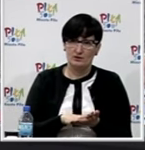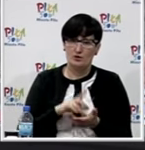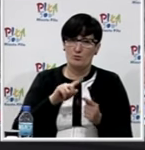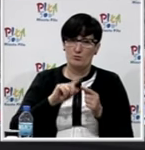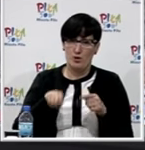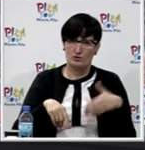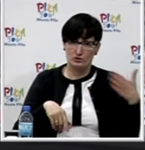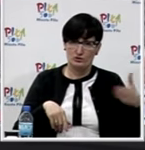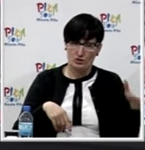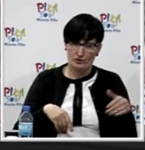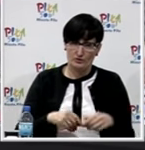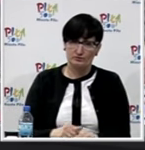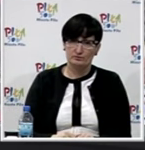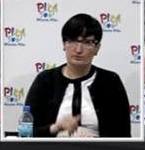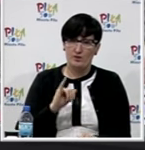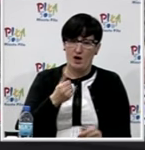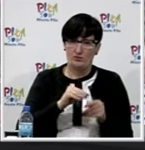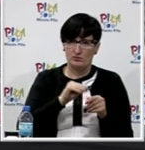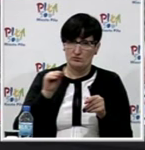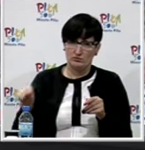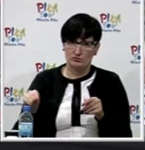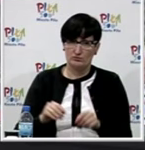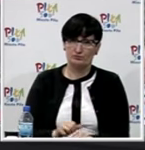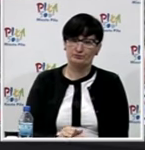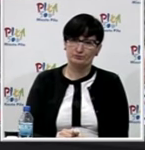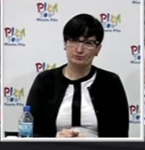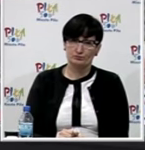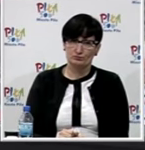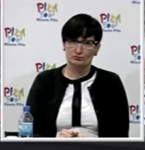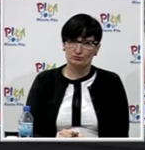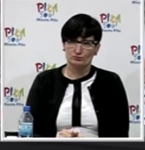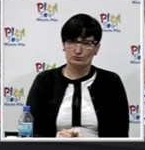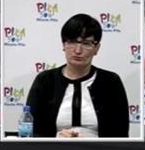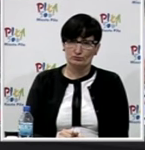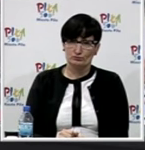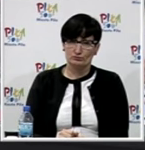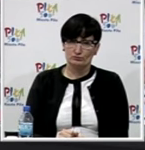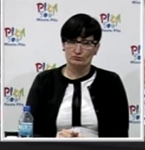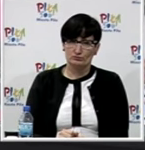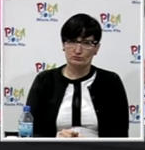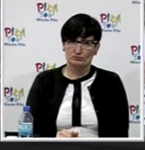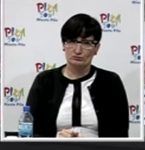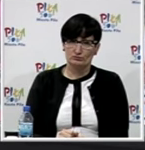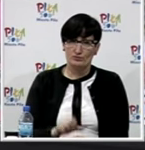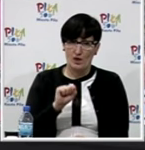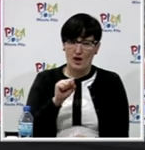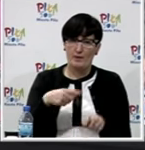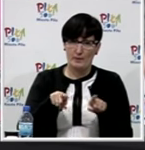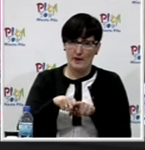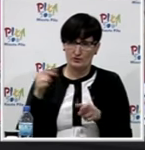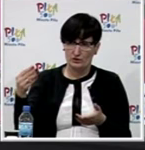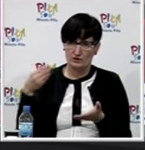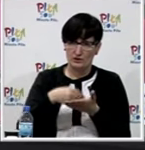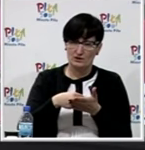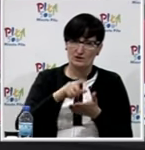bieżących automatycznie przechodzą jako dokapitalizowanie spółki, która w tej chwili się organizuje. A także dotacja z